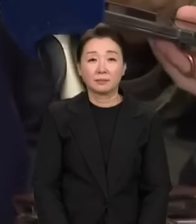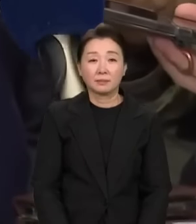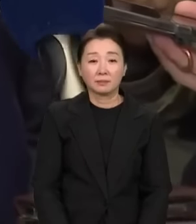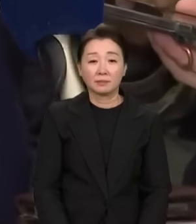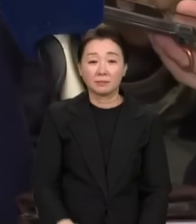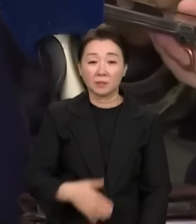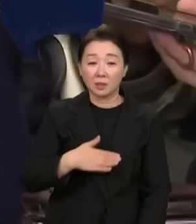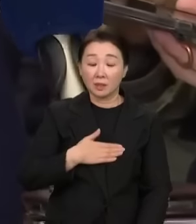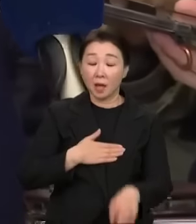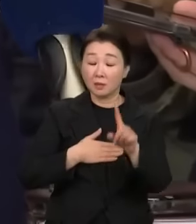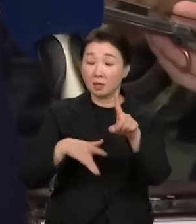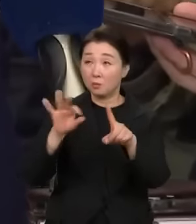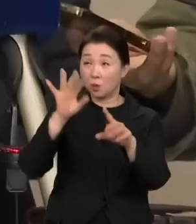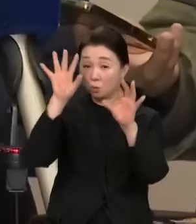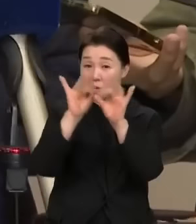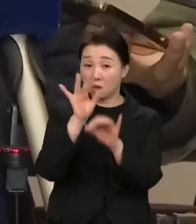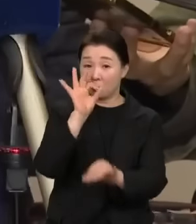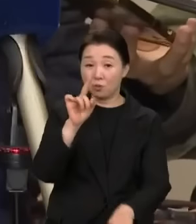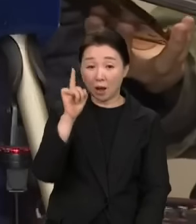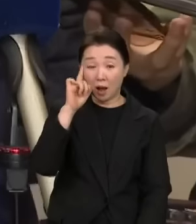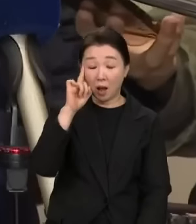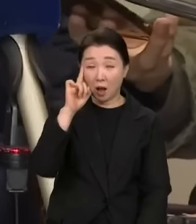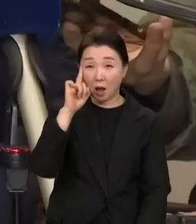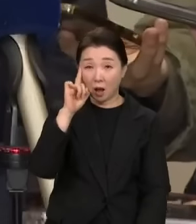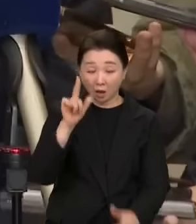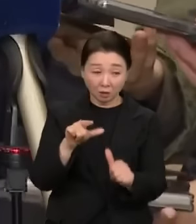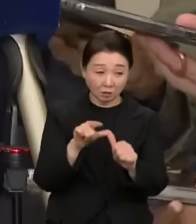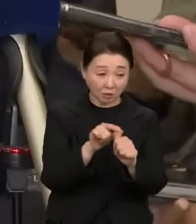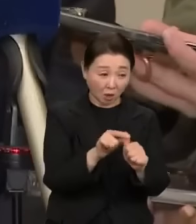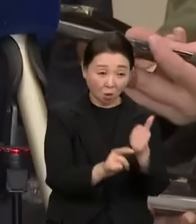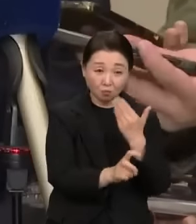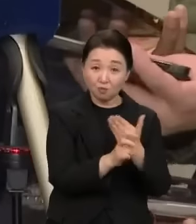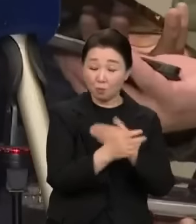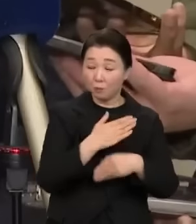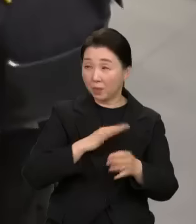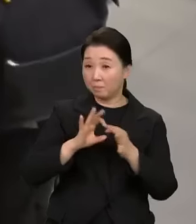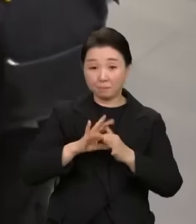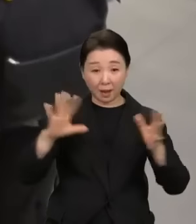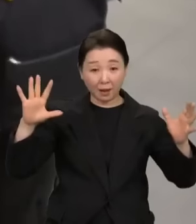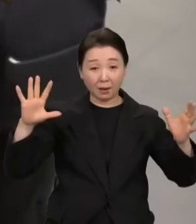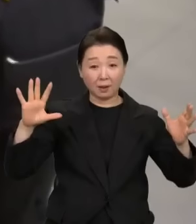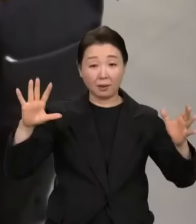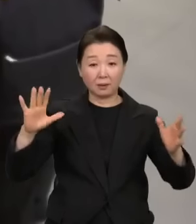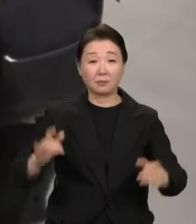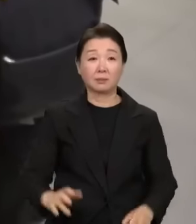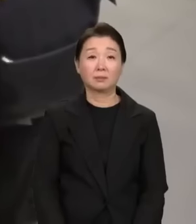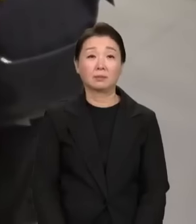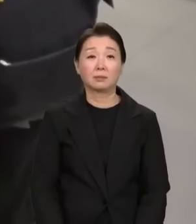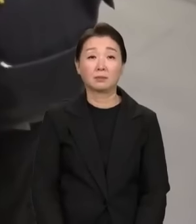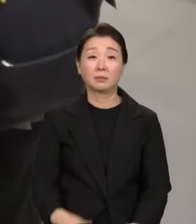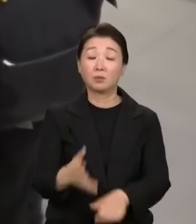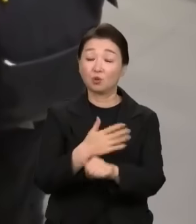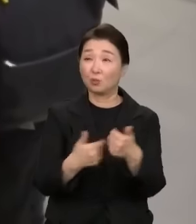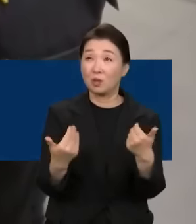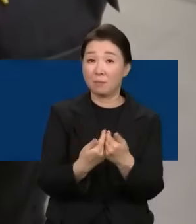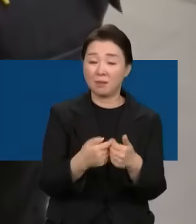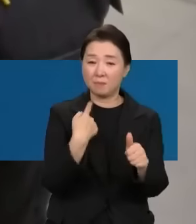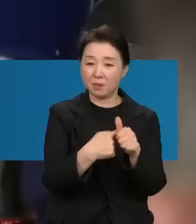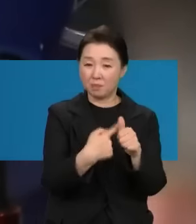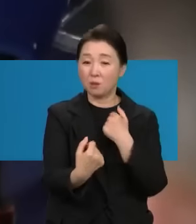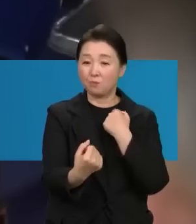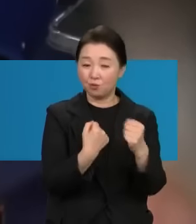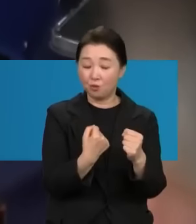저는 1%도 동의를 못합니다. 채용 비리에 대해서도 전혀 저하고 관계없습니다. 주변의 반대와 비판에도